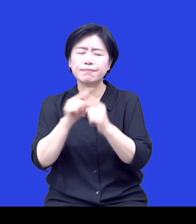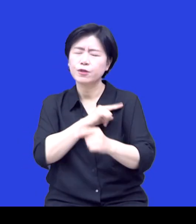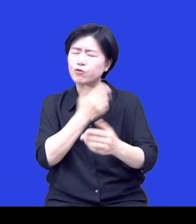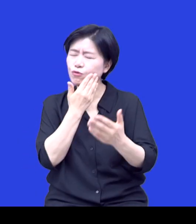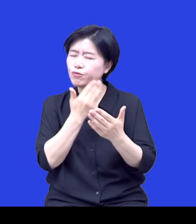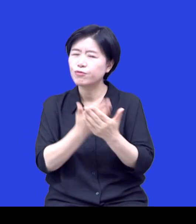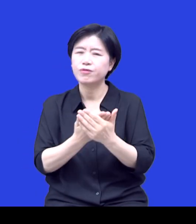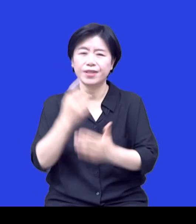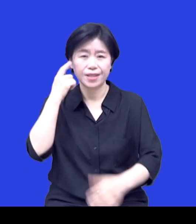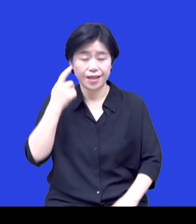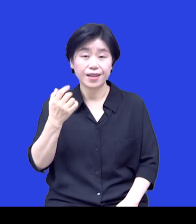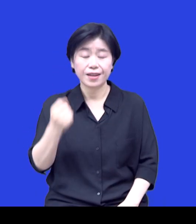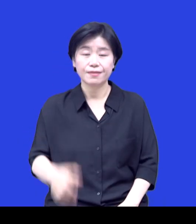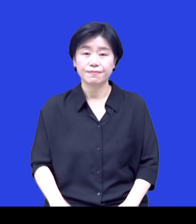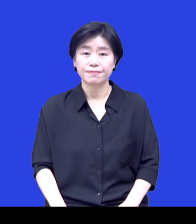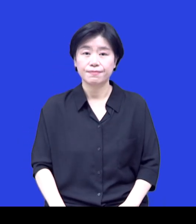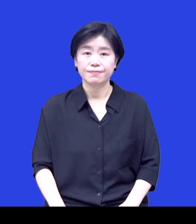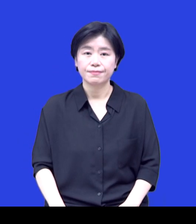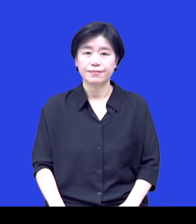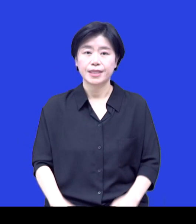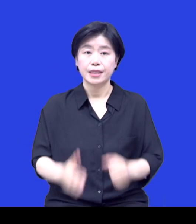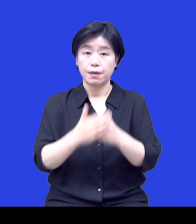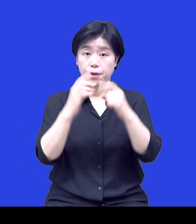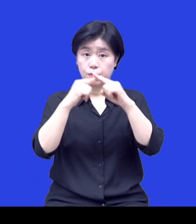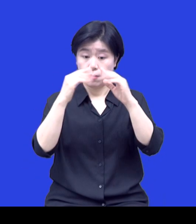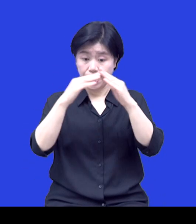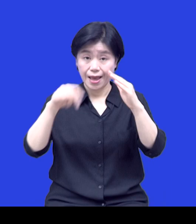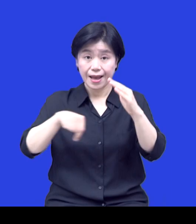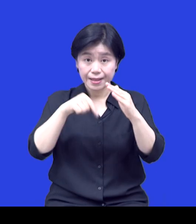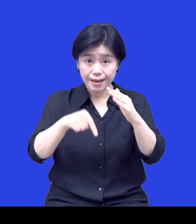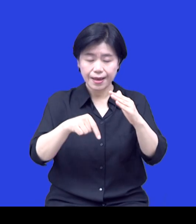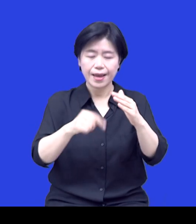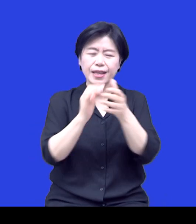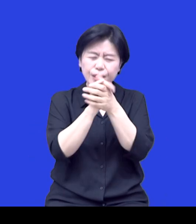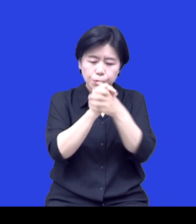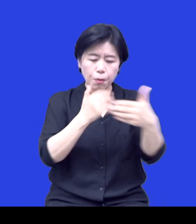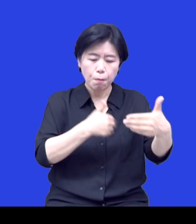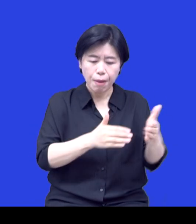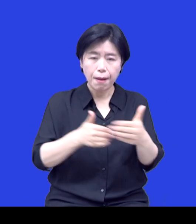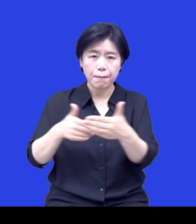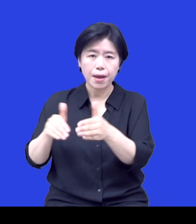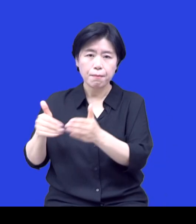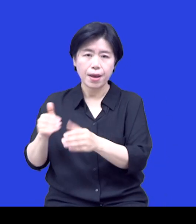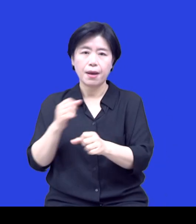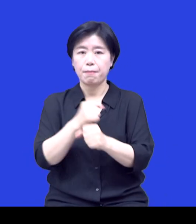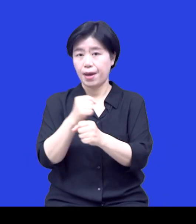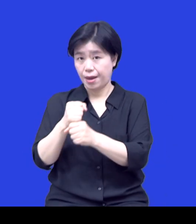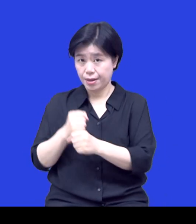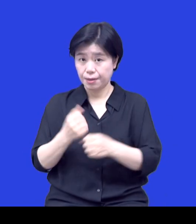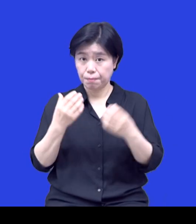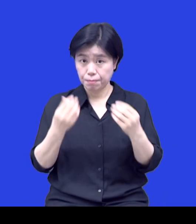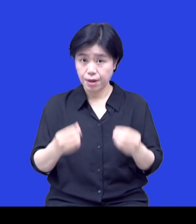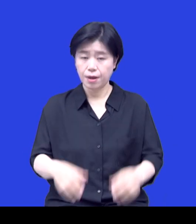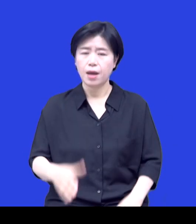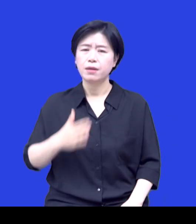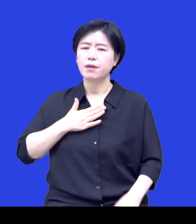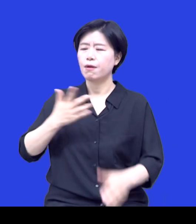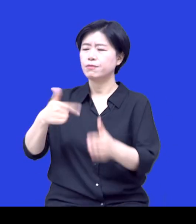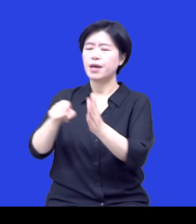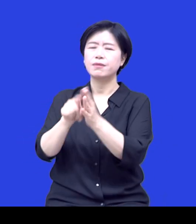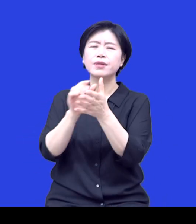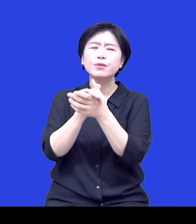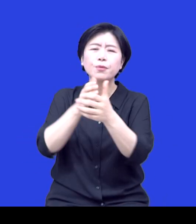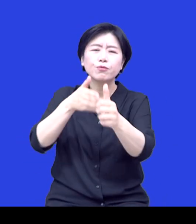기도실 만들고 저희 중보기도팀은 한 예배당 100명씩 예배를 위해서 기도하거든요. 그래서 나를 위해서 기도해